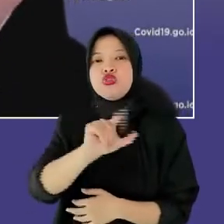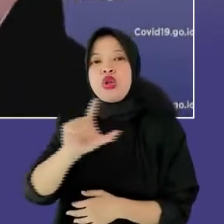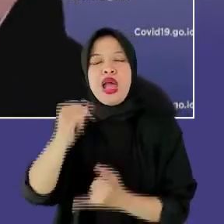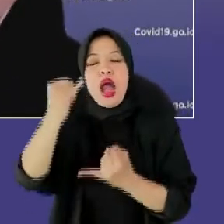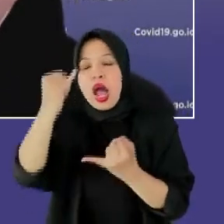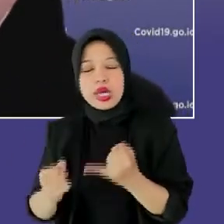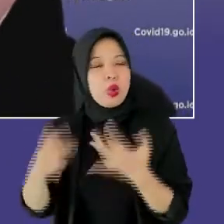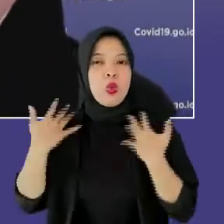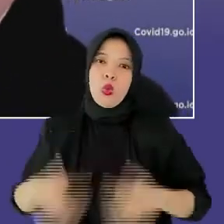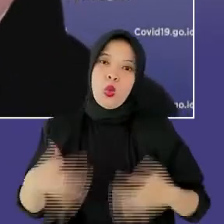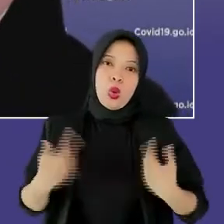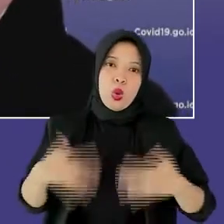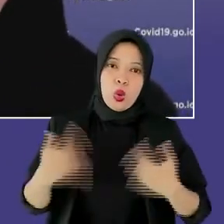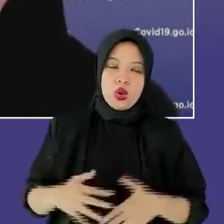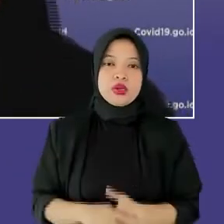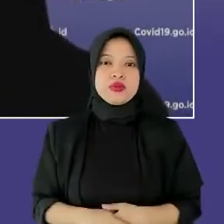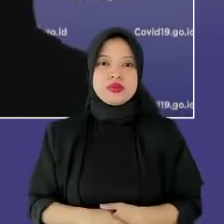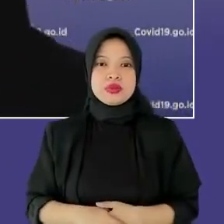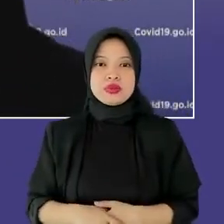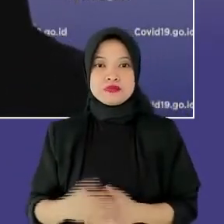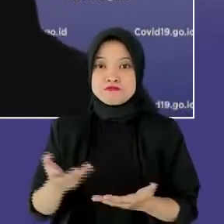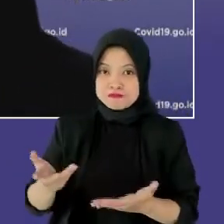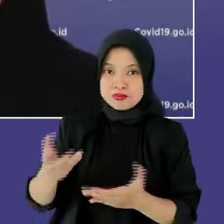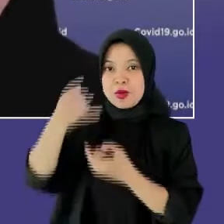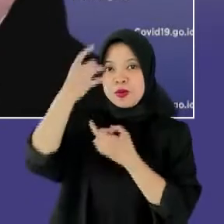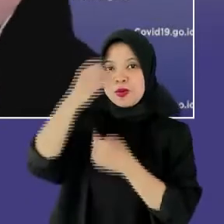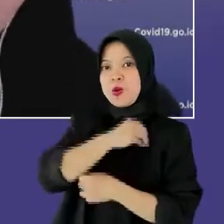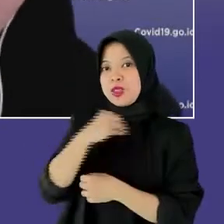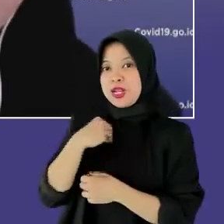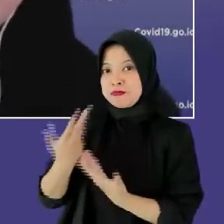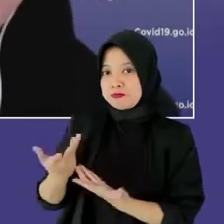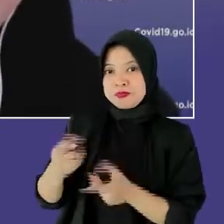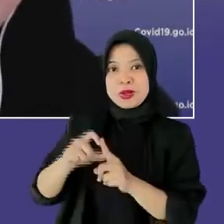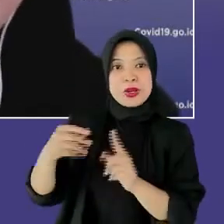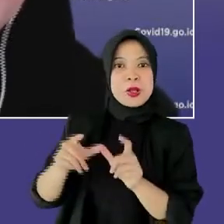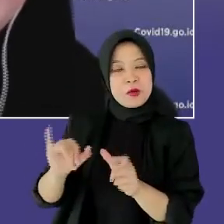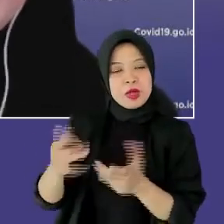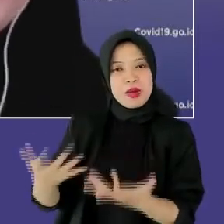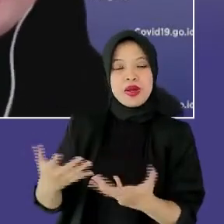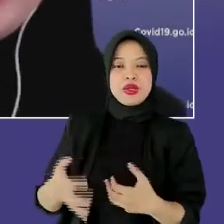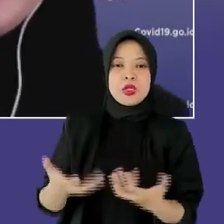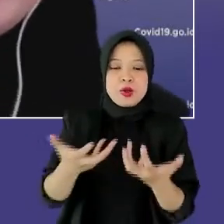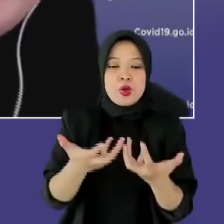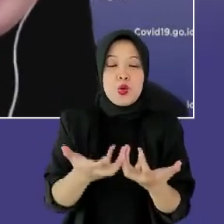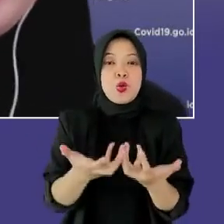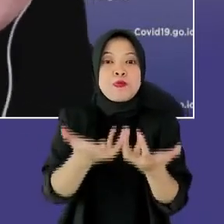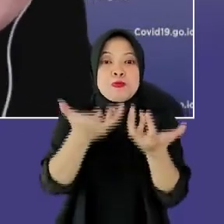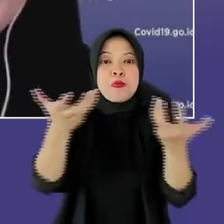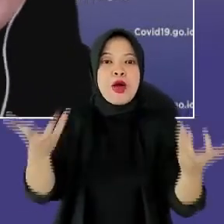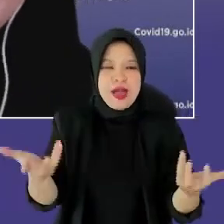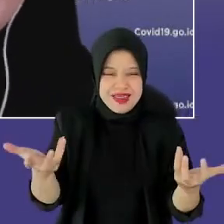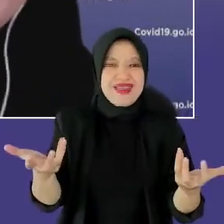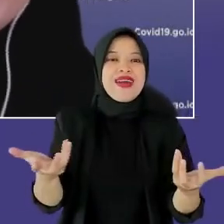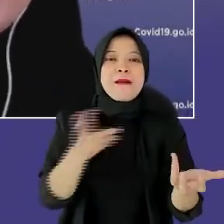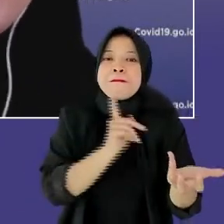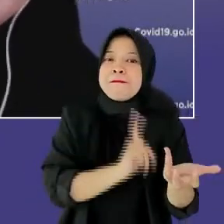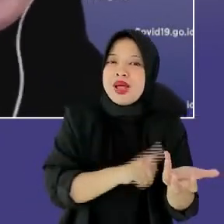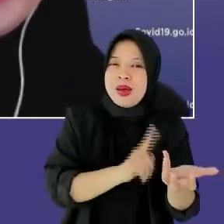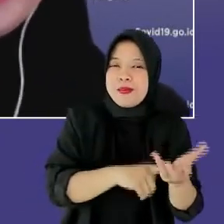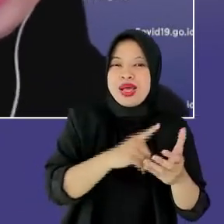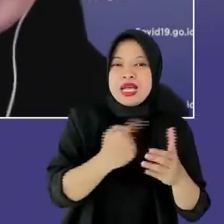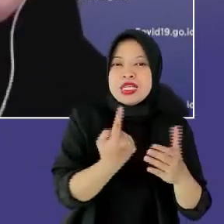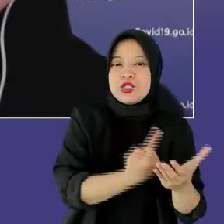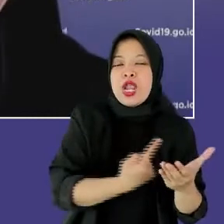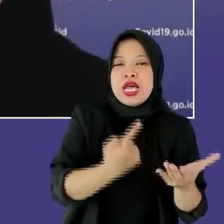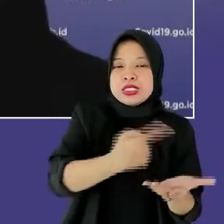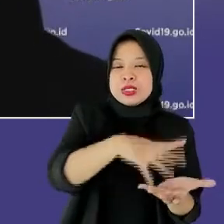Juli-Juli akhir. Baik. Kemudian Dr. Dewi, kita lanjut sekarang yang saya bilang kita bagi dua. Kita coba lihat perspektifnya dari ruang